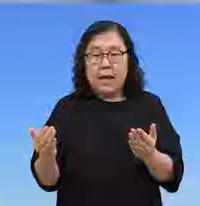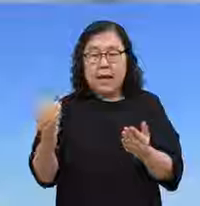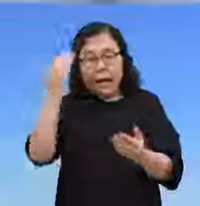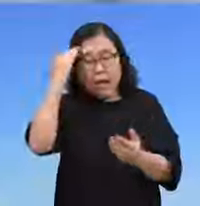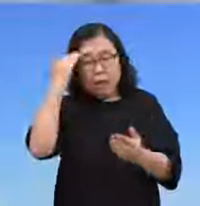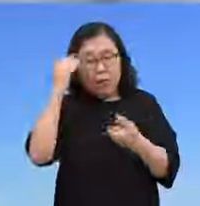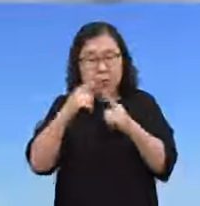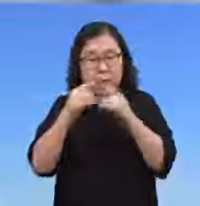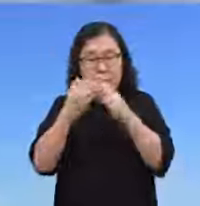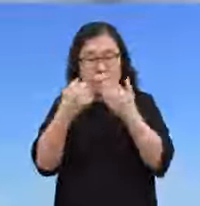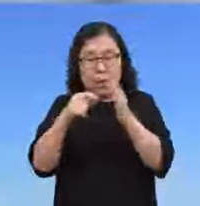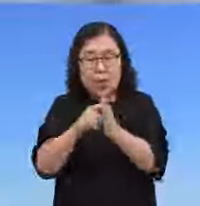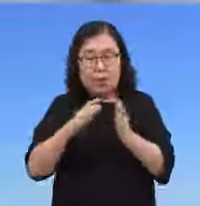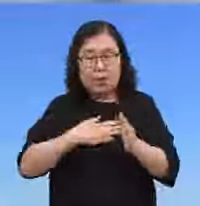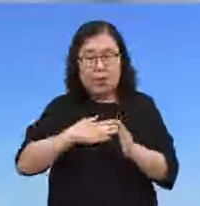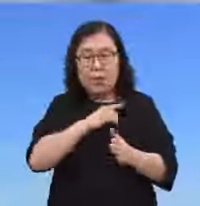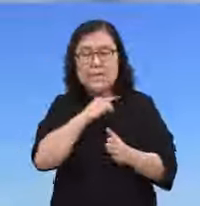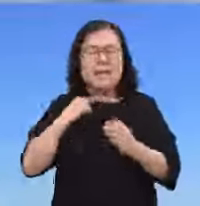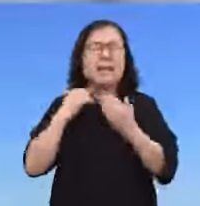부여하지 말자는 거예요.